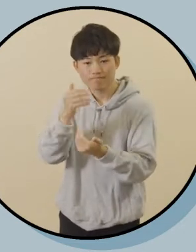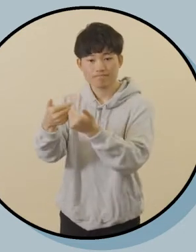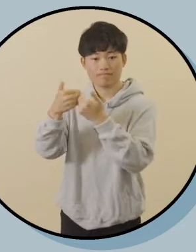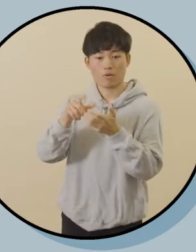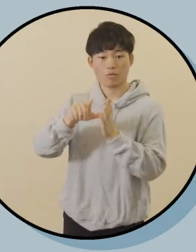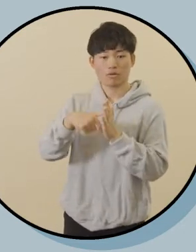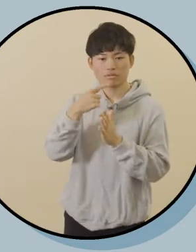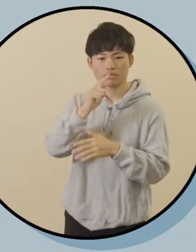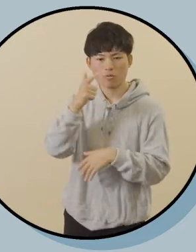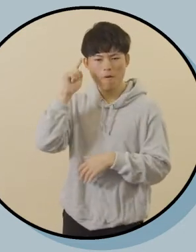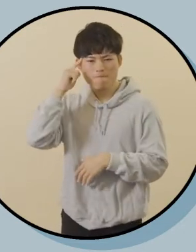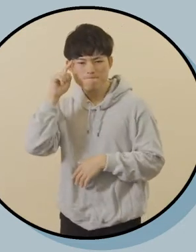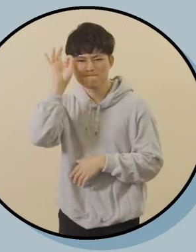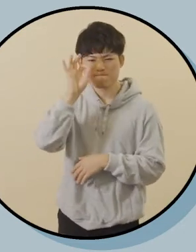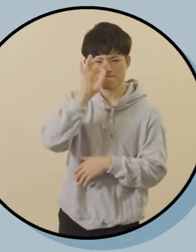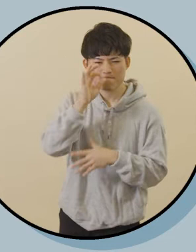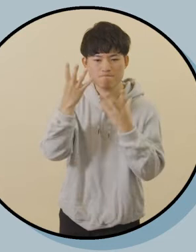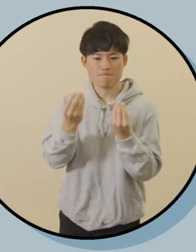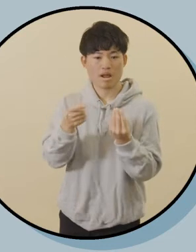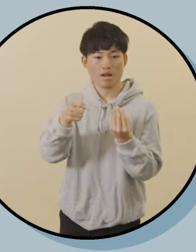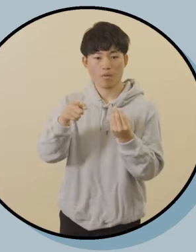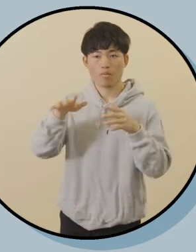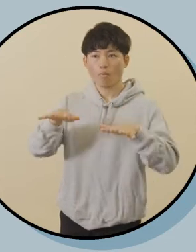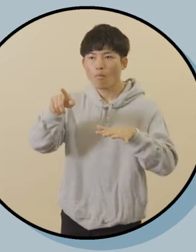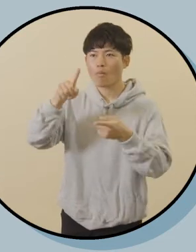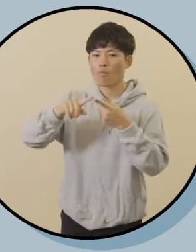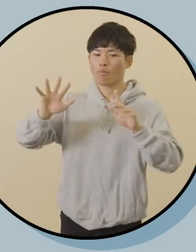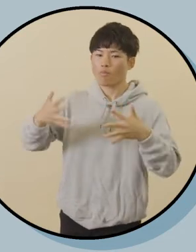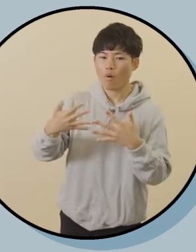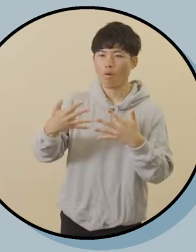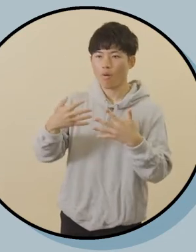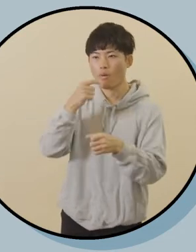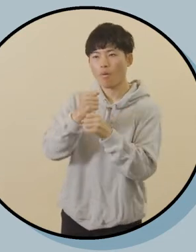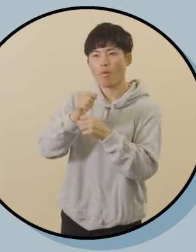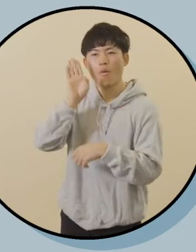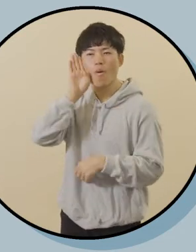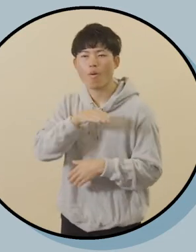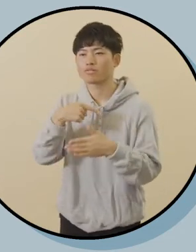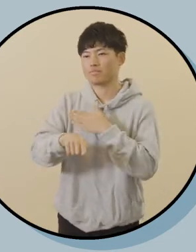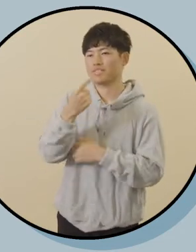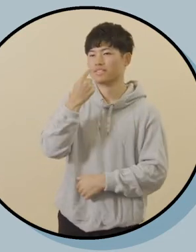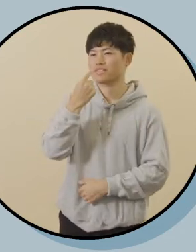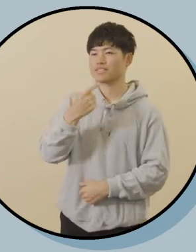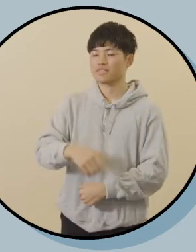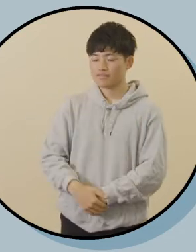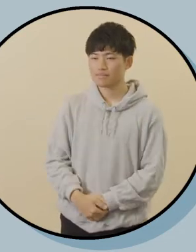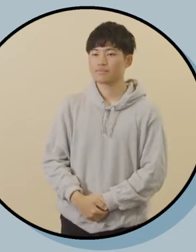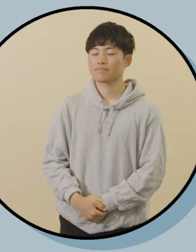その時いろいろリサーチしてたものとかも含めてこう、ぴったりあった ので、すごく作りやすかったです